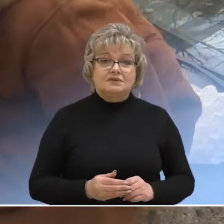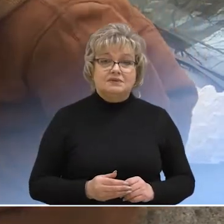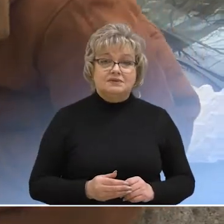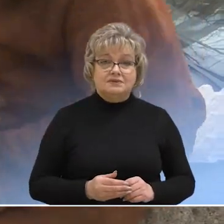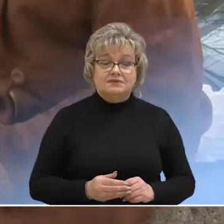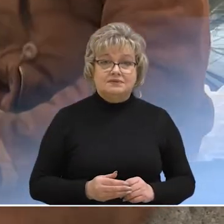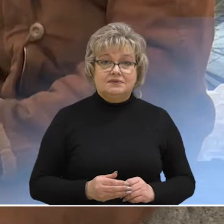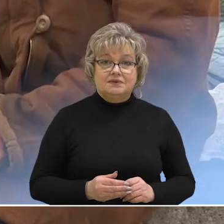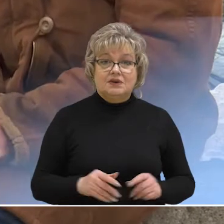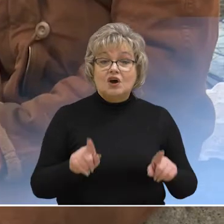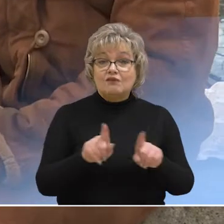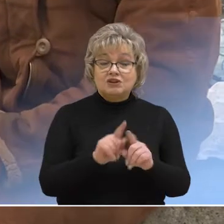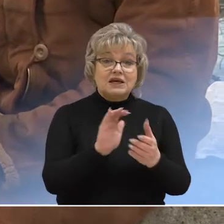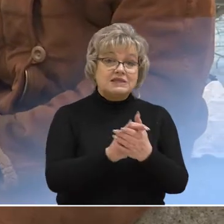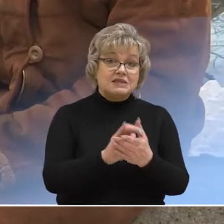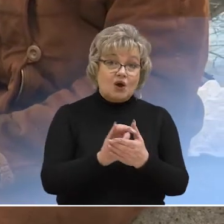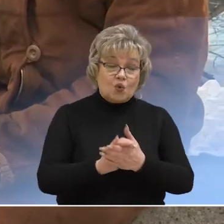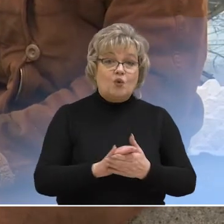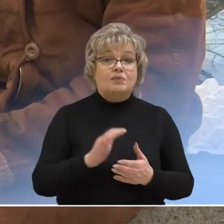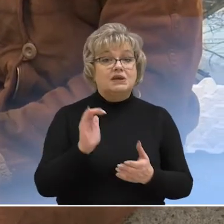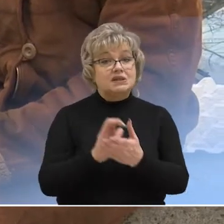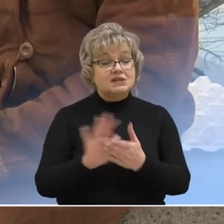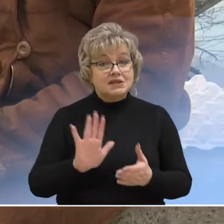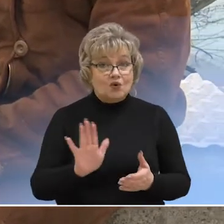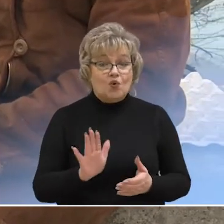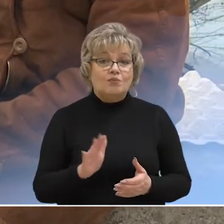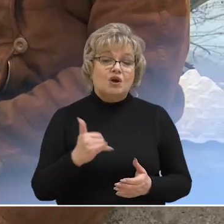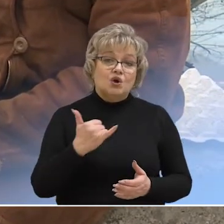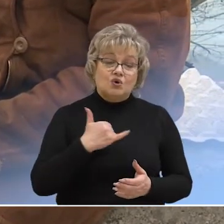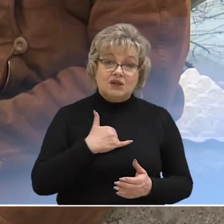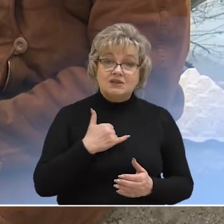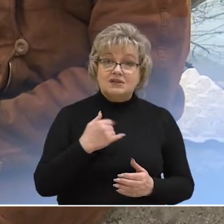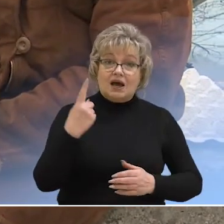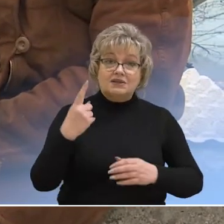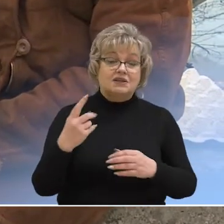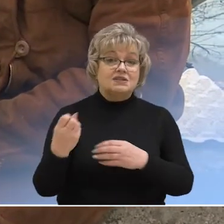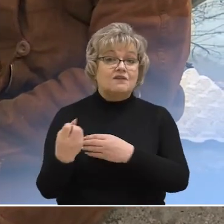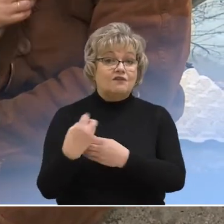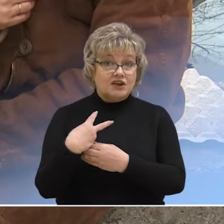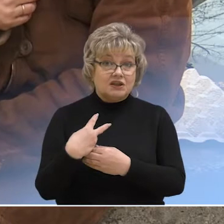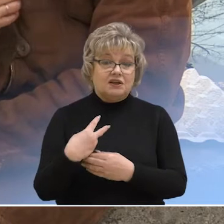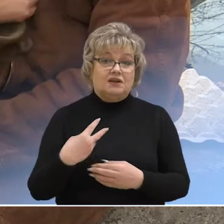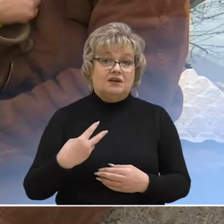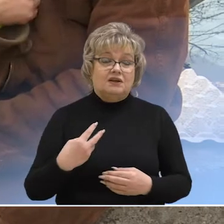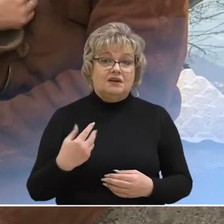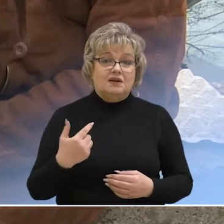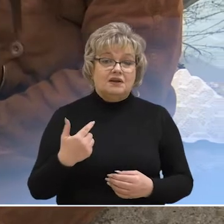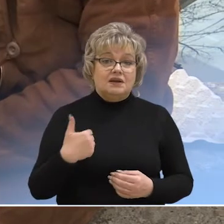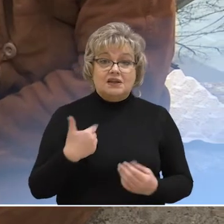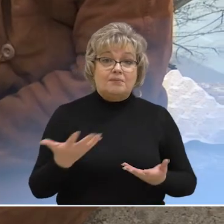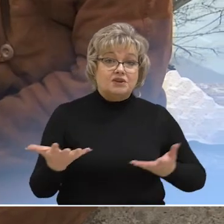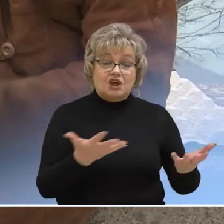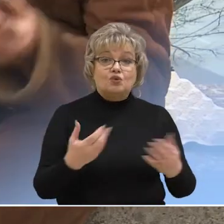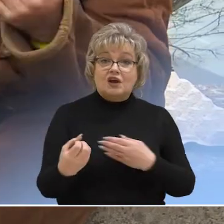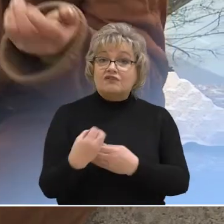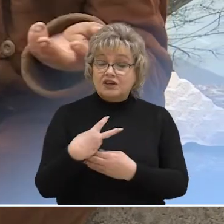обманывай. Так вот, знакомые наши, мать нас выгнала, его мать, у меня мамы нету,